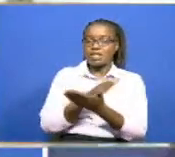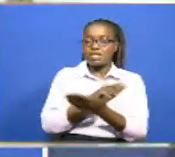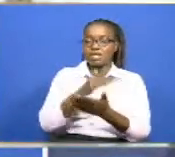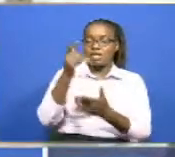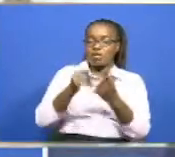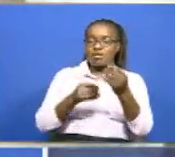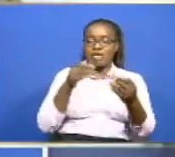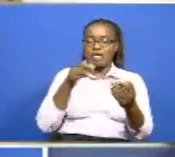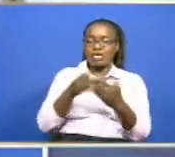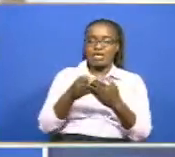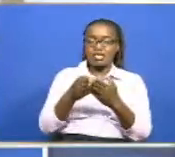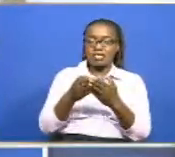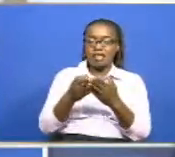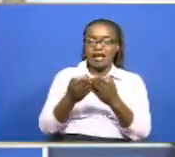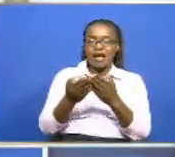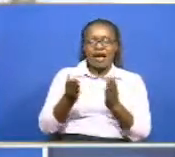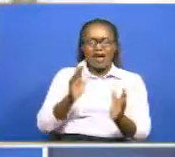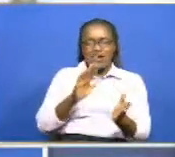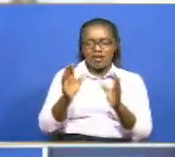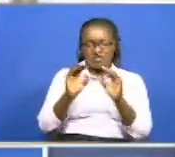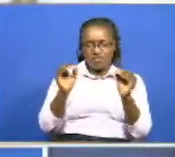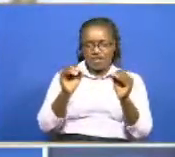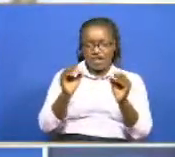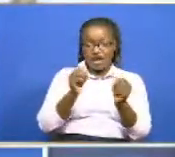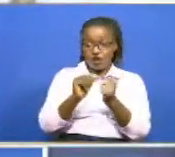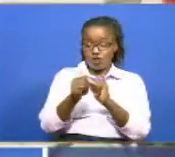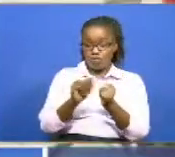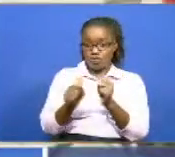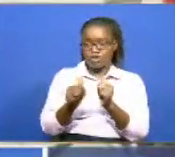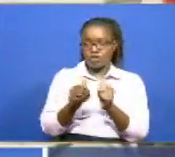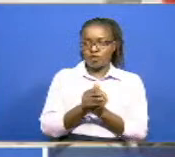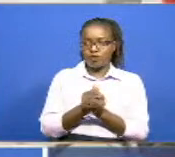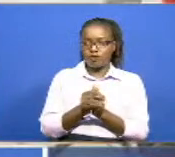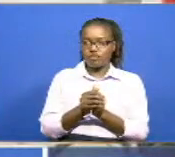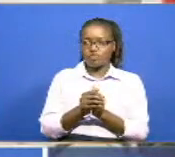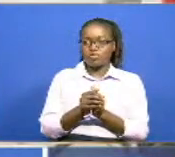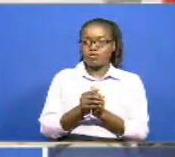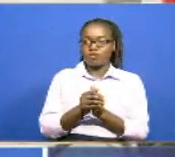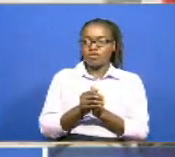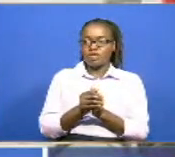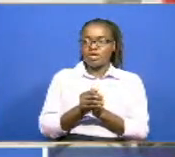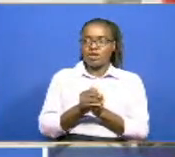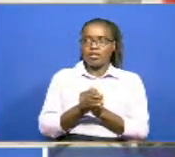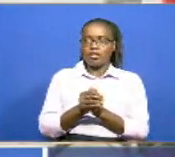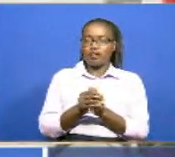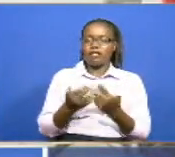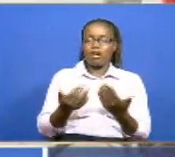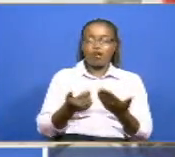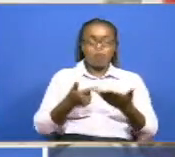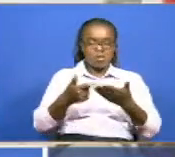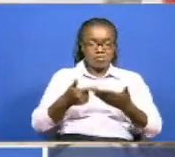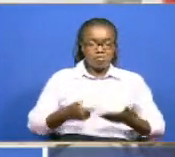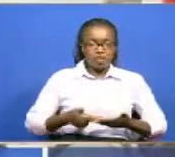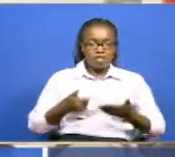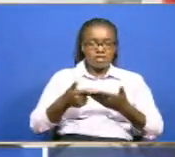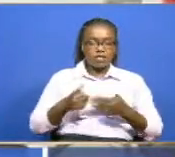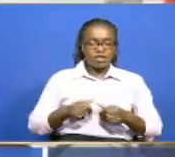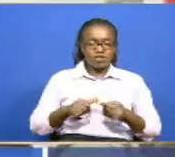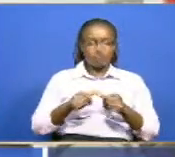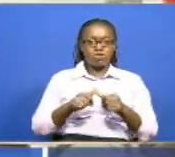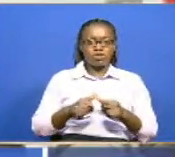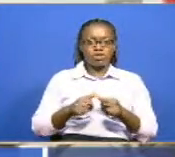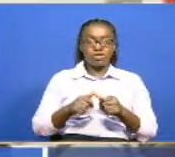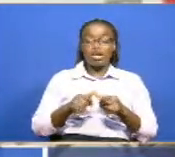ushindani usiostahili kutoka kwa maziwa ya kuagizwa. Now we are now at the negotiations on issues of